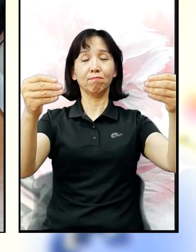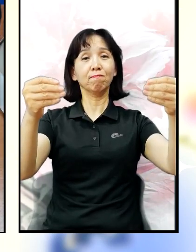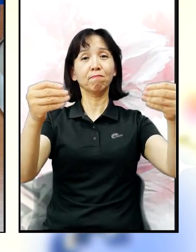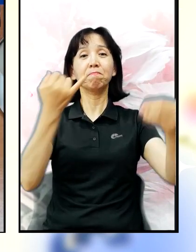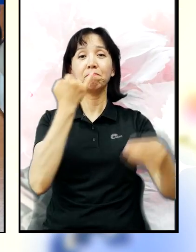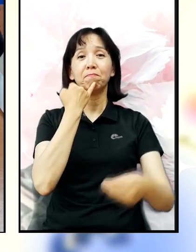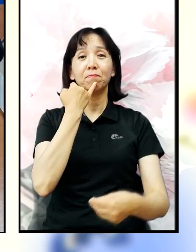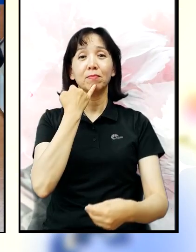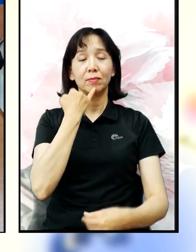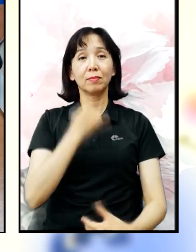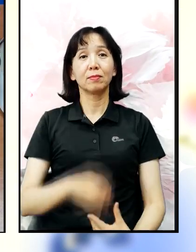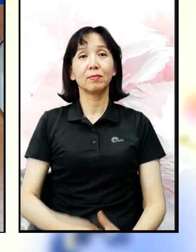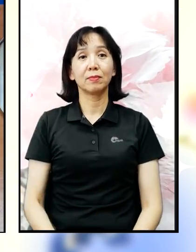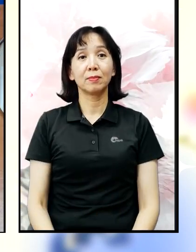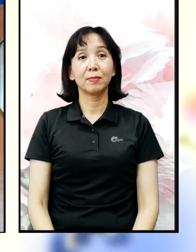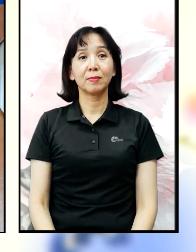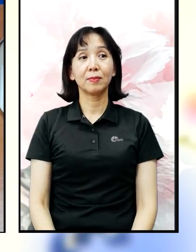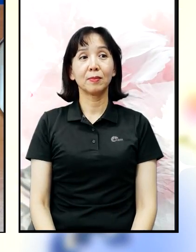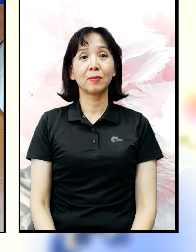네, 됐습니다.